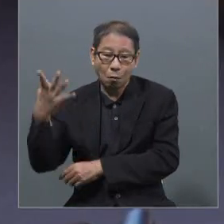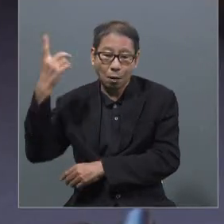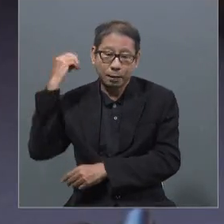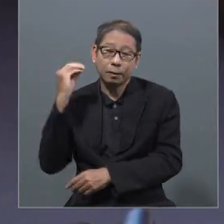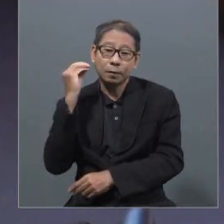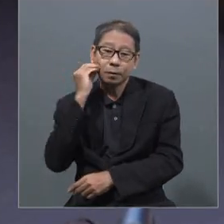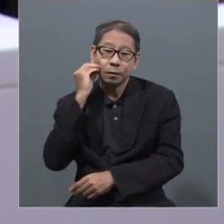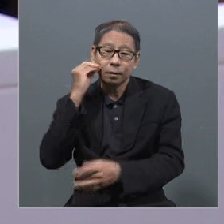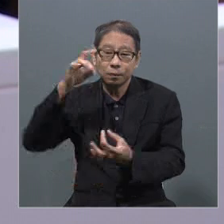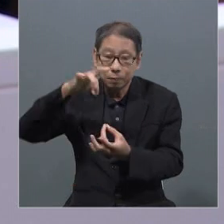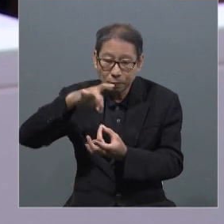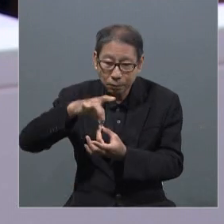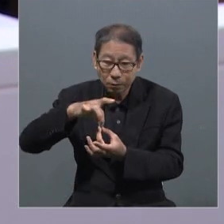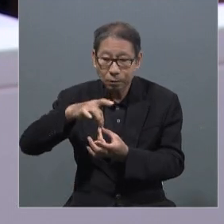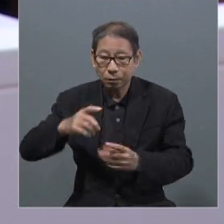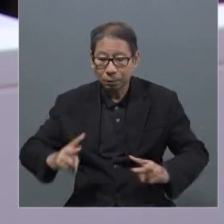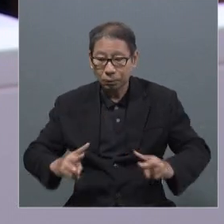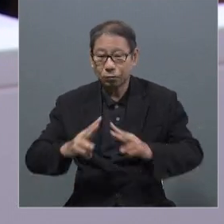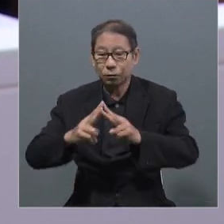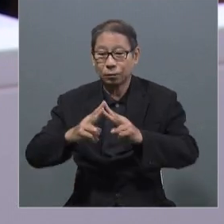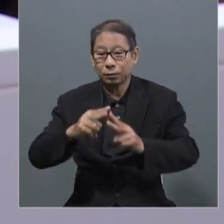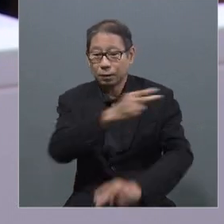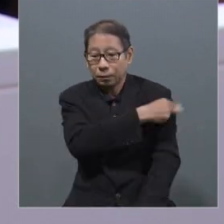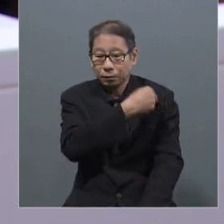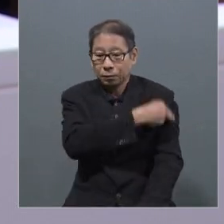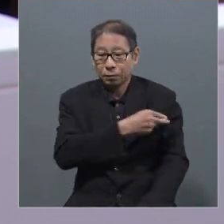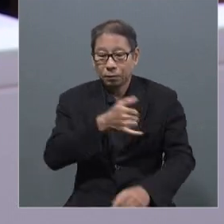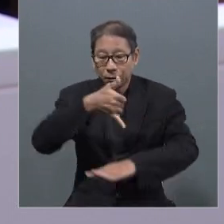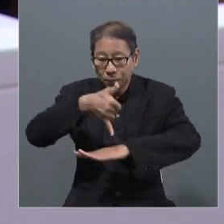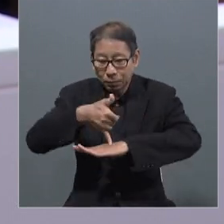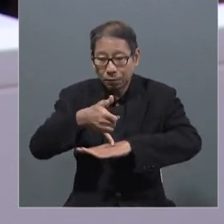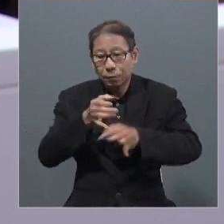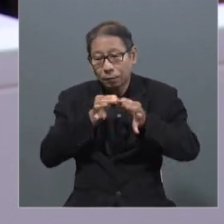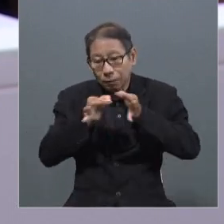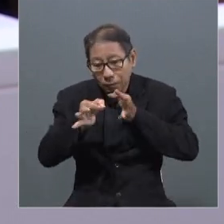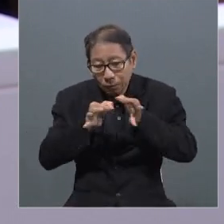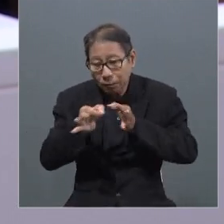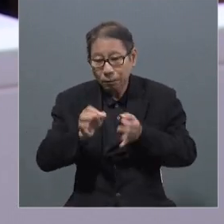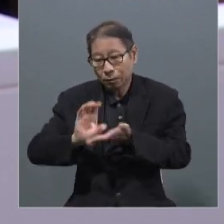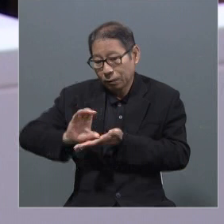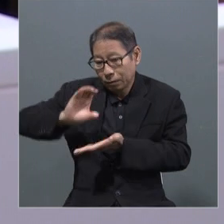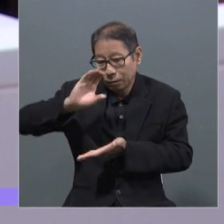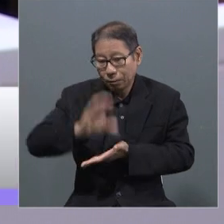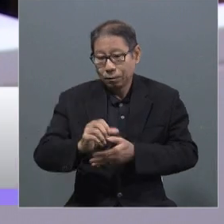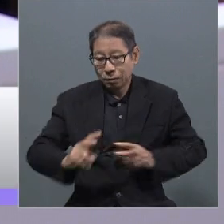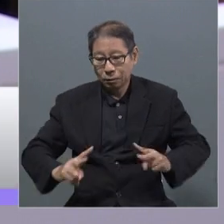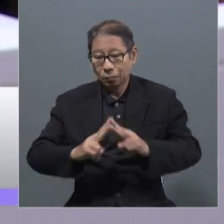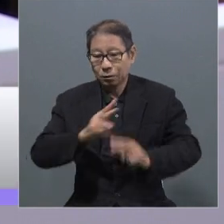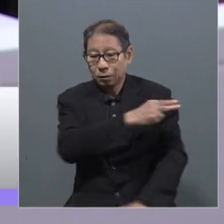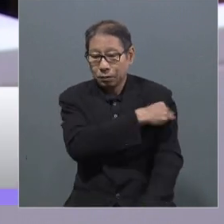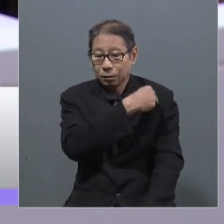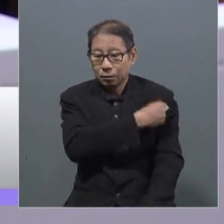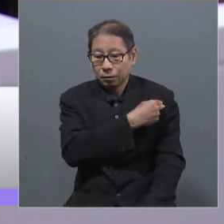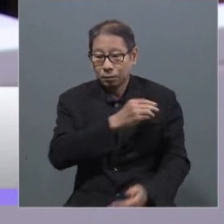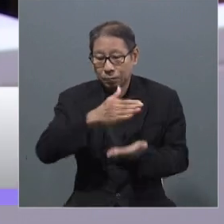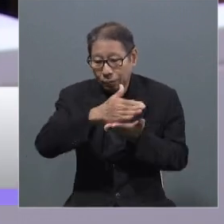เทพสุทินรัฐมนตรีว่าการกระทรวงสาธารณสุขได้ลุกขึ้นชี้แจงนะครับเกี่ยวกับประเด็นงบประมาณของกระทรวงสาธารณสุขที่ได้